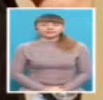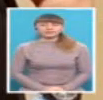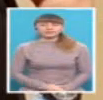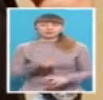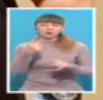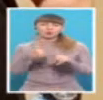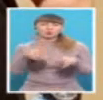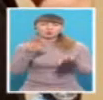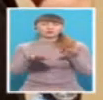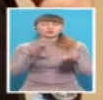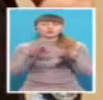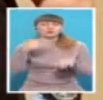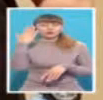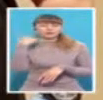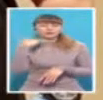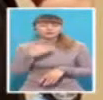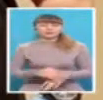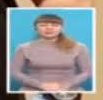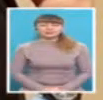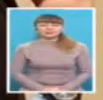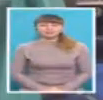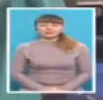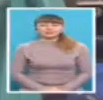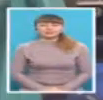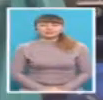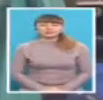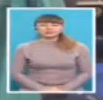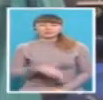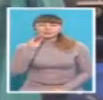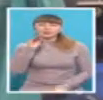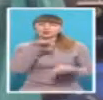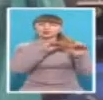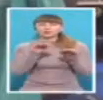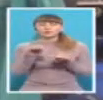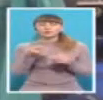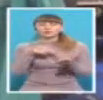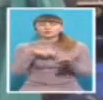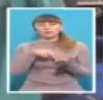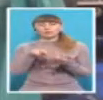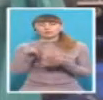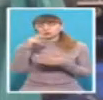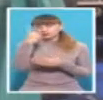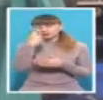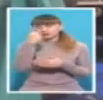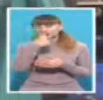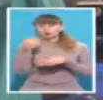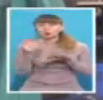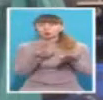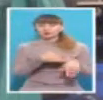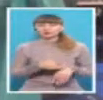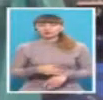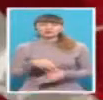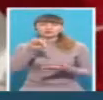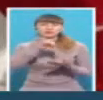салмақтағы Мұса Тұрсынғалиевтің кәсіпқой рингте күш сынасып жүргеніне бар жоғы 1 жыл ғана уақыт болды. Соған қарамастан осы қысқа мерзім